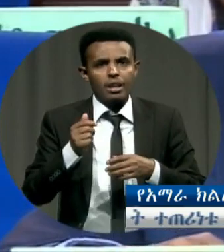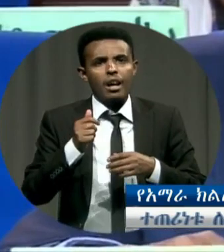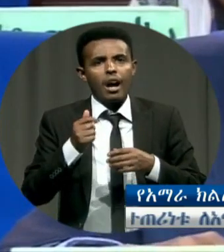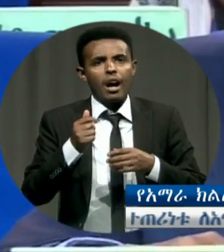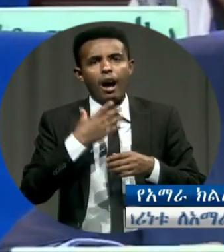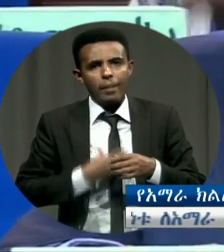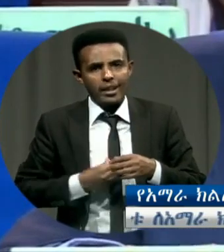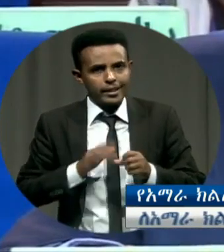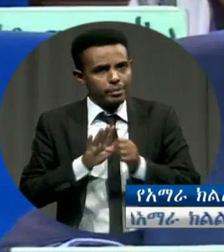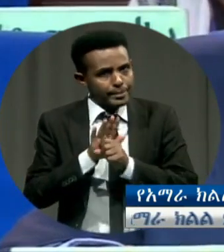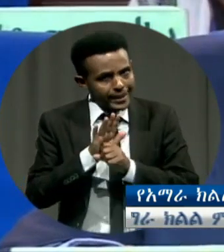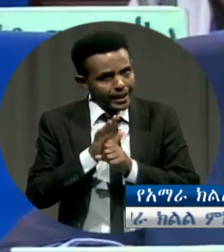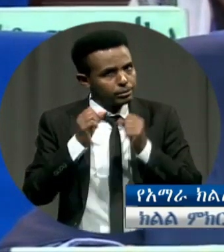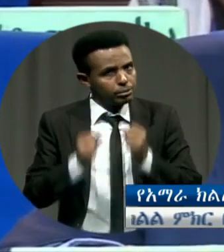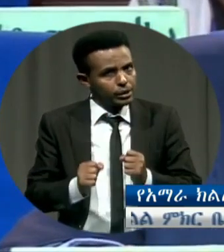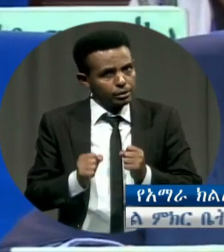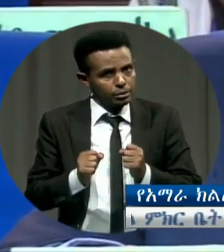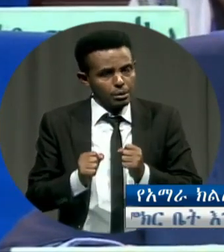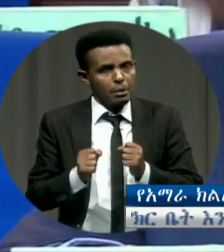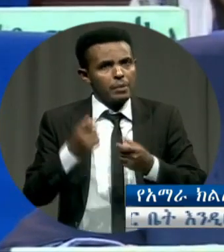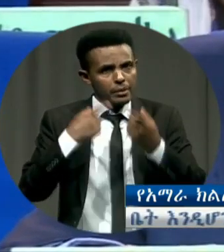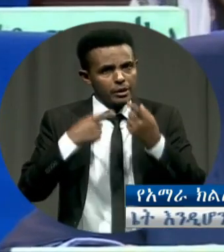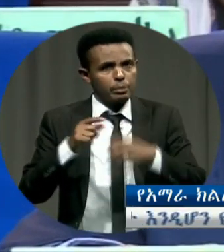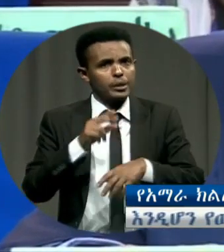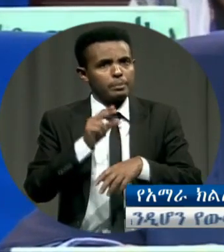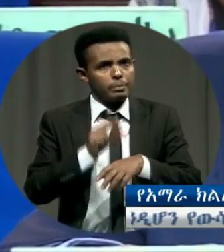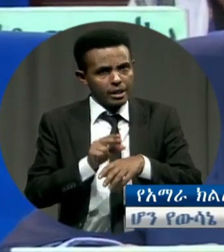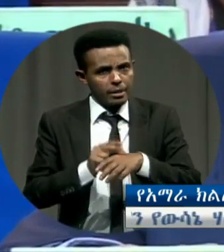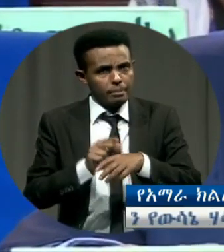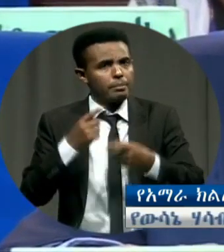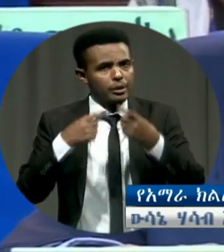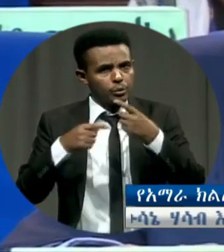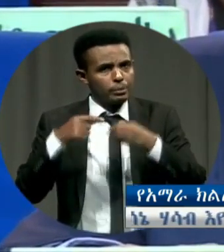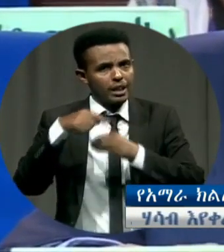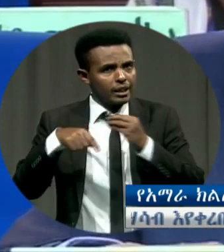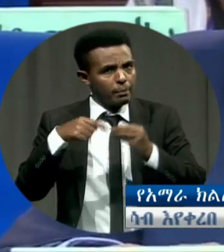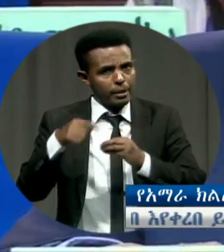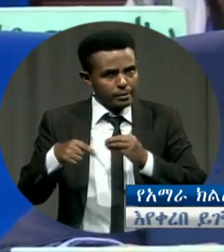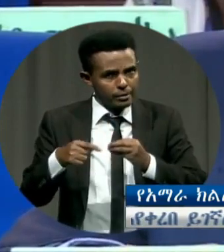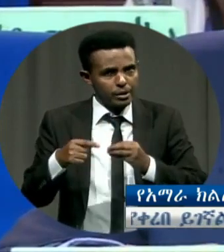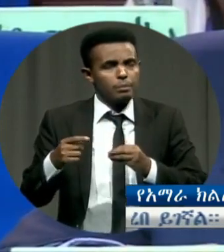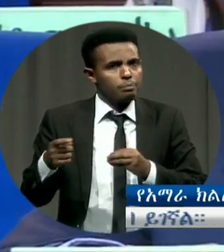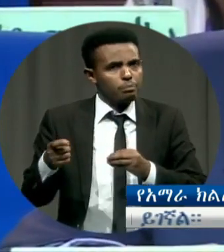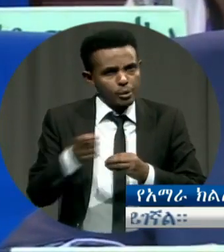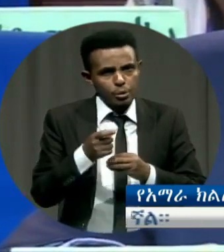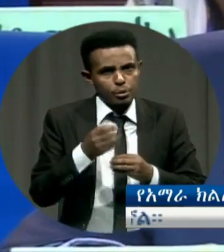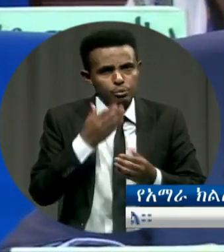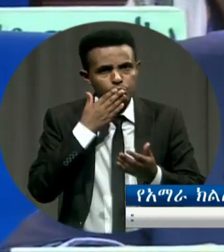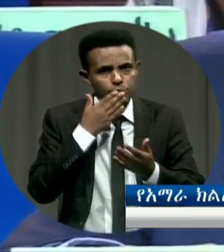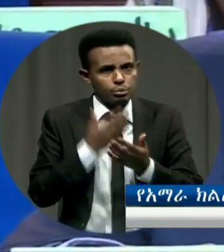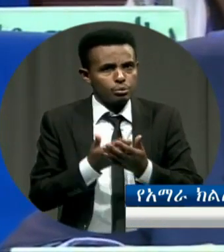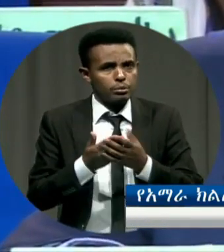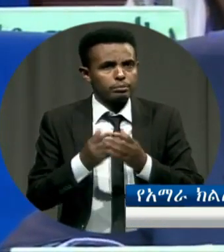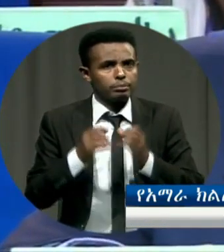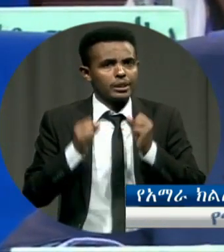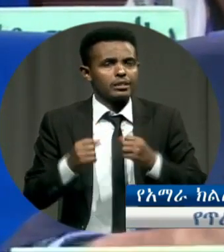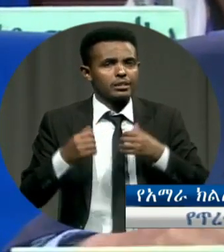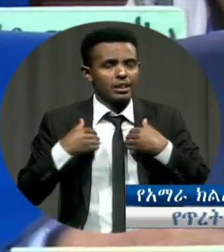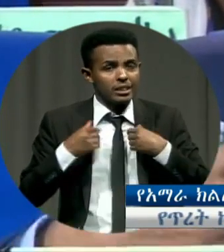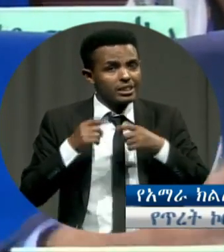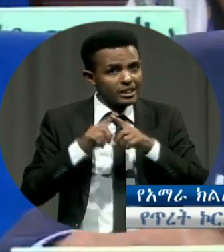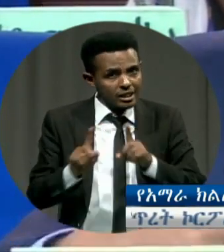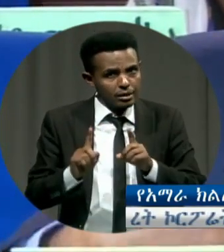ነው። በመጡበት ብሔር በመጡበት አካባቢ ሆናም ቢሆን ጥሩ ነው። ብቃት እስካለ ድረስ